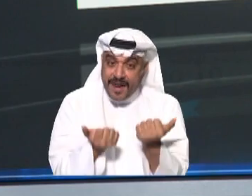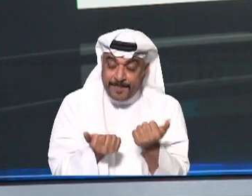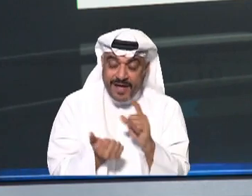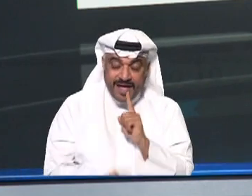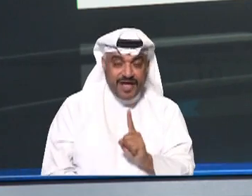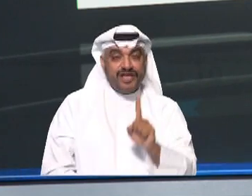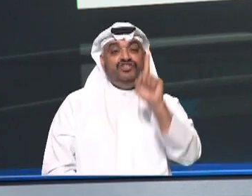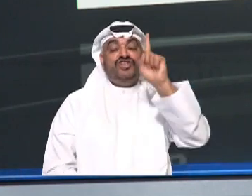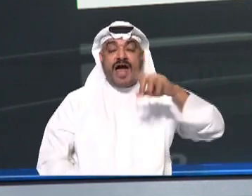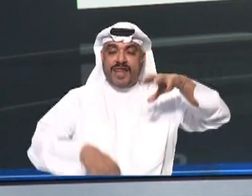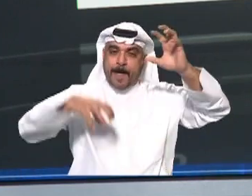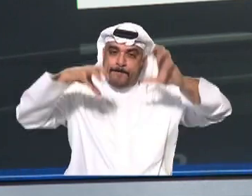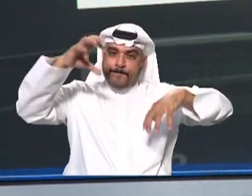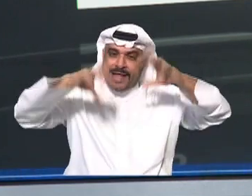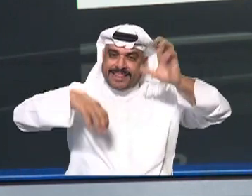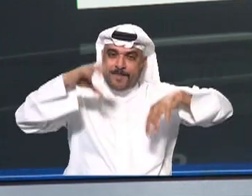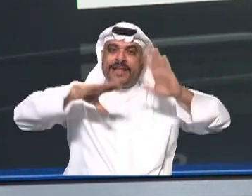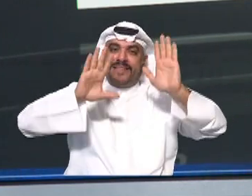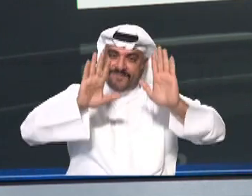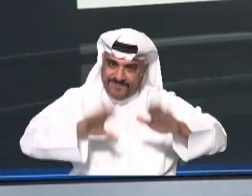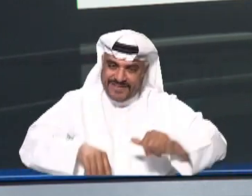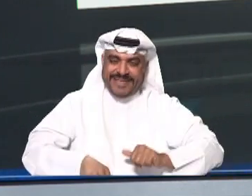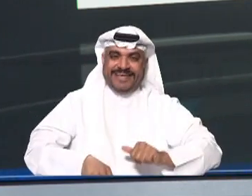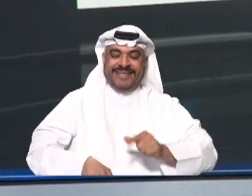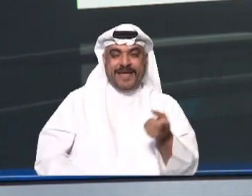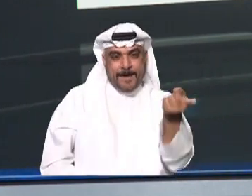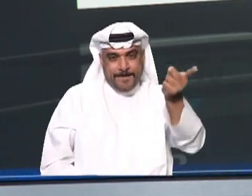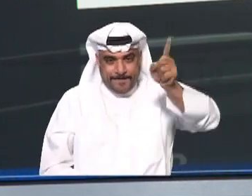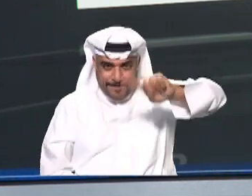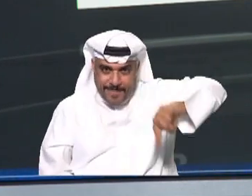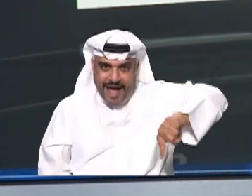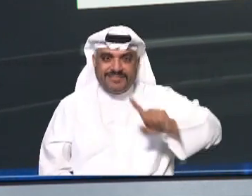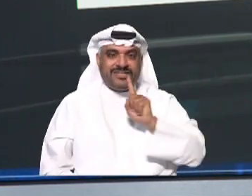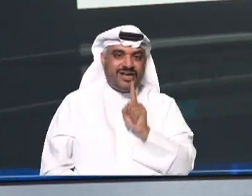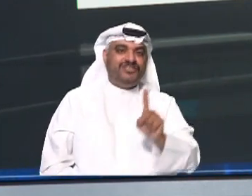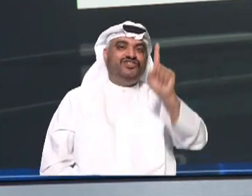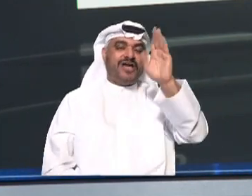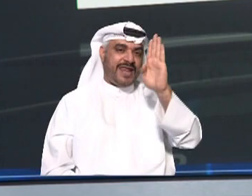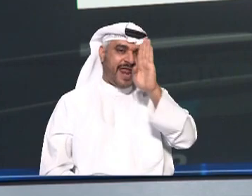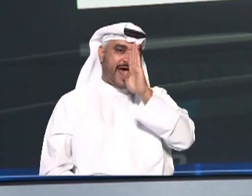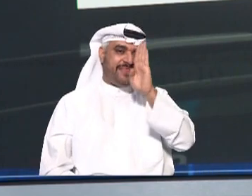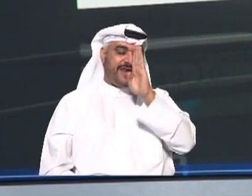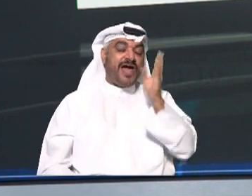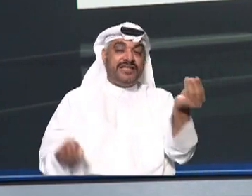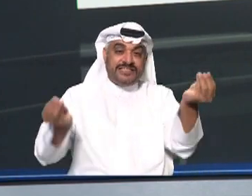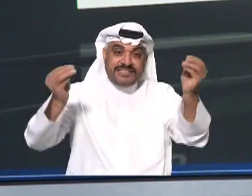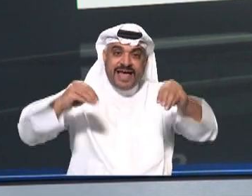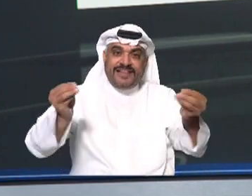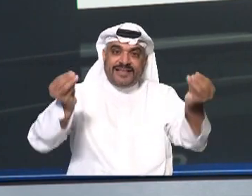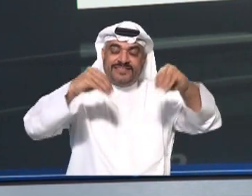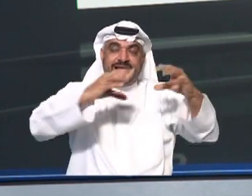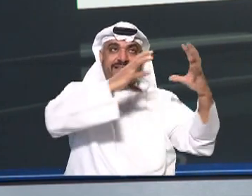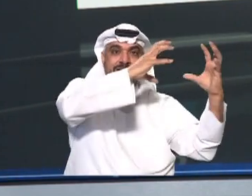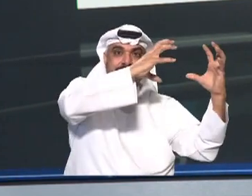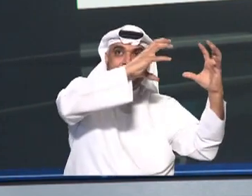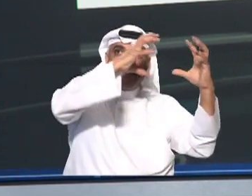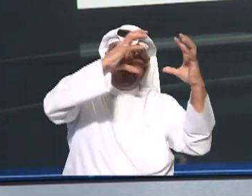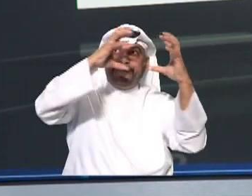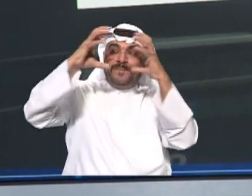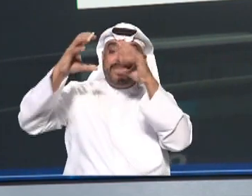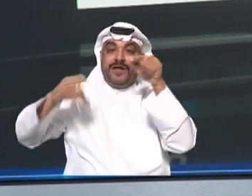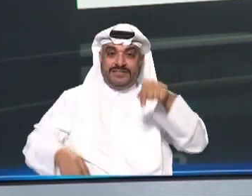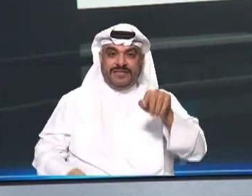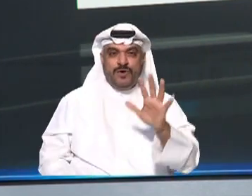السحب الرعدية وأمطار رعدية متفرقة باكر إن شاء الله مع استمرار الرياح الجنوبية الشرقية. راح تكون هناك فرص الأمطار ابتداء